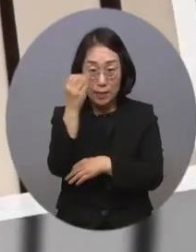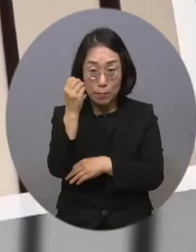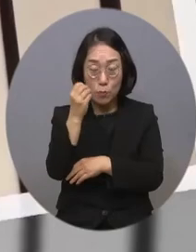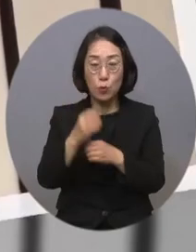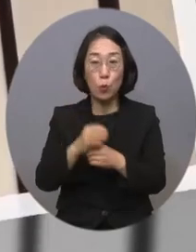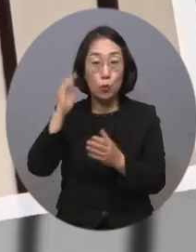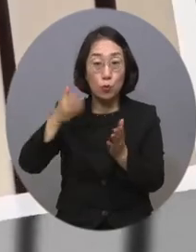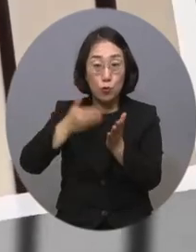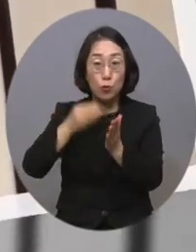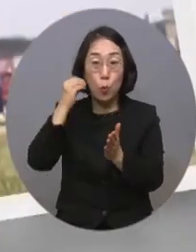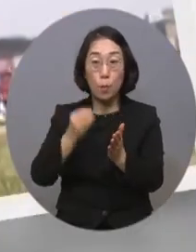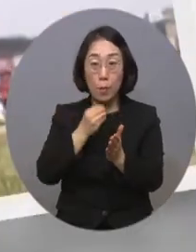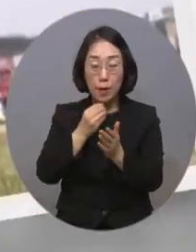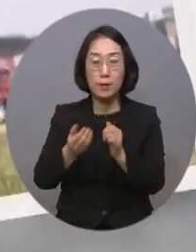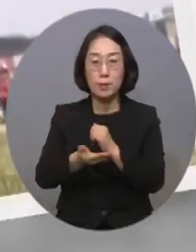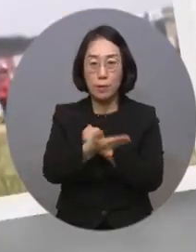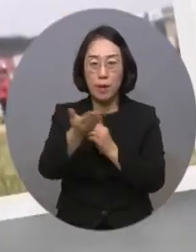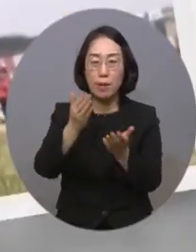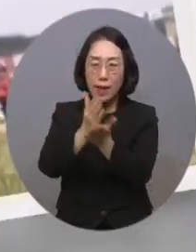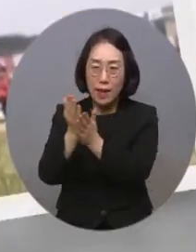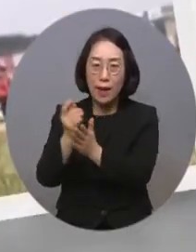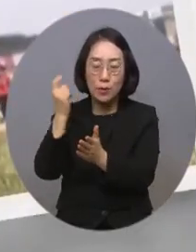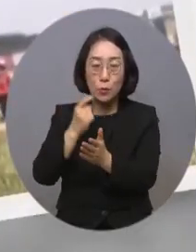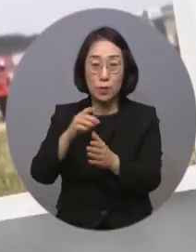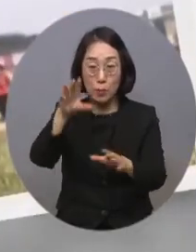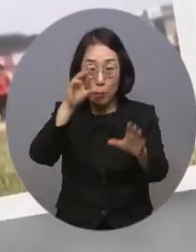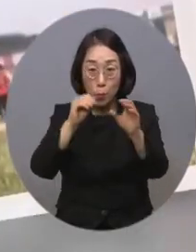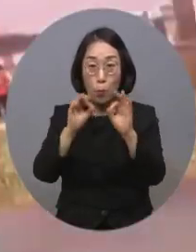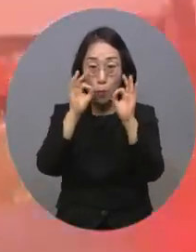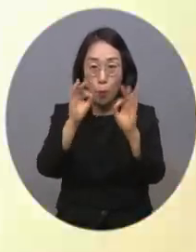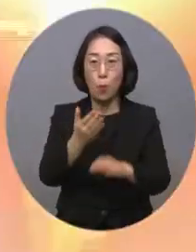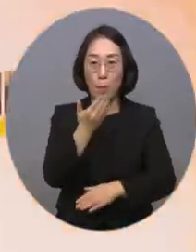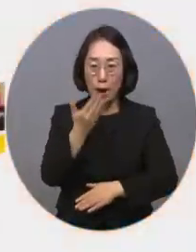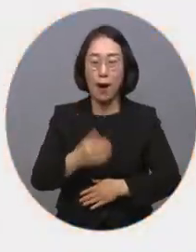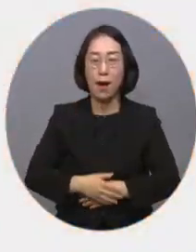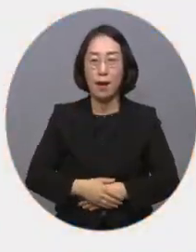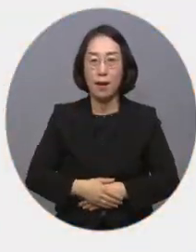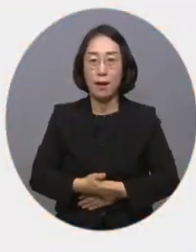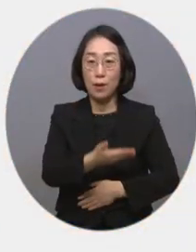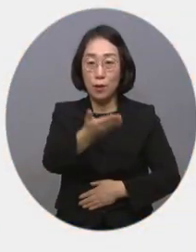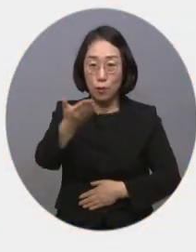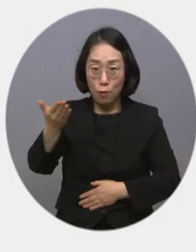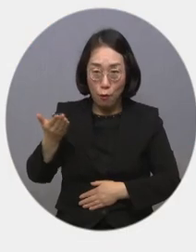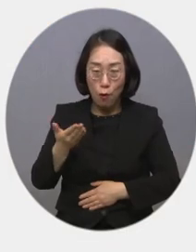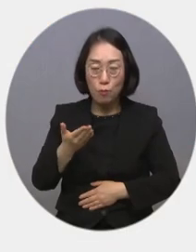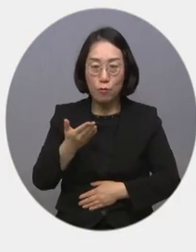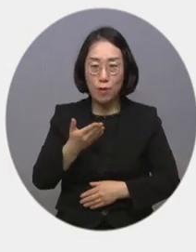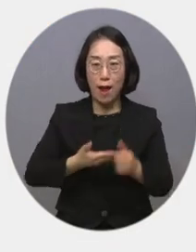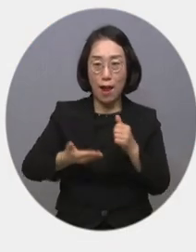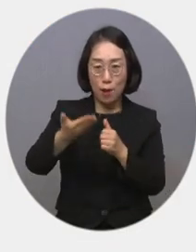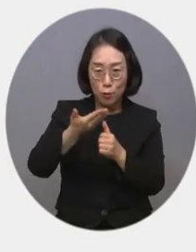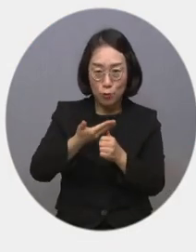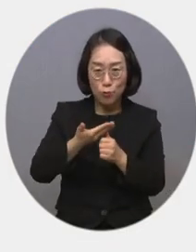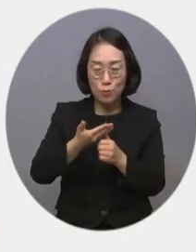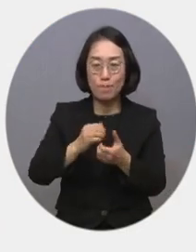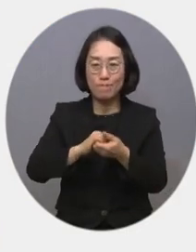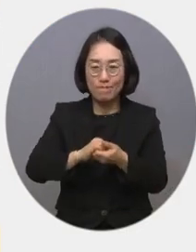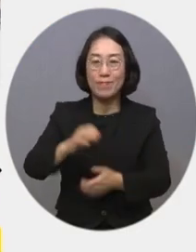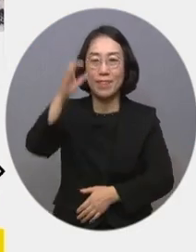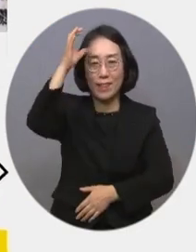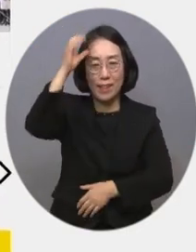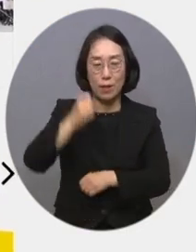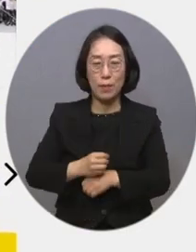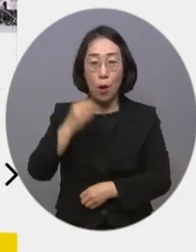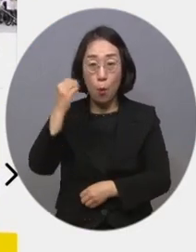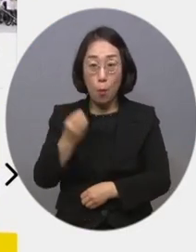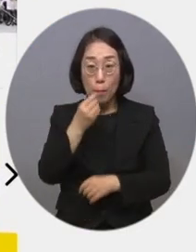웰페어뉴스 홈페이지를 통해 보다 다양한 소식을 접할 수 있습니다. 시청자 여러분의 제보를 기다립니다. 웰페어뉴스